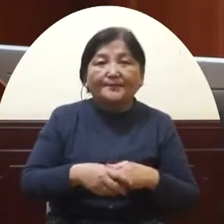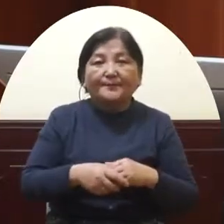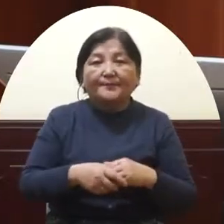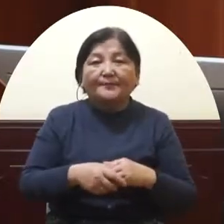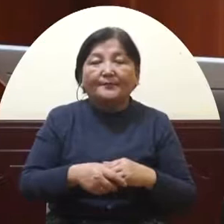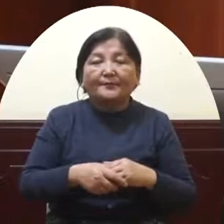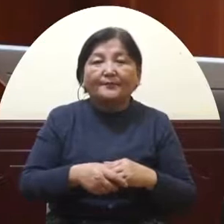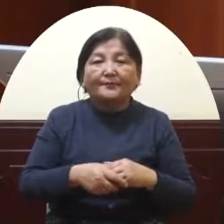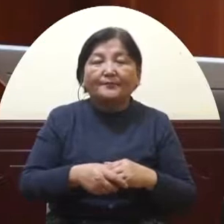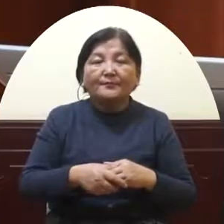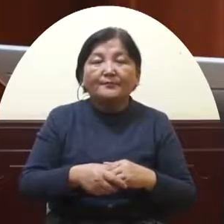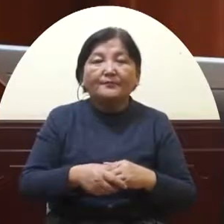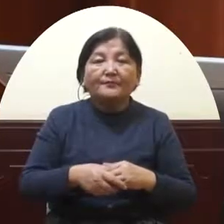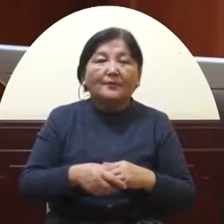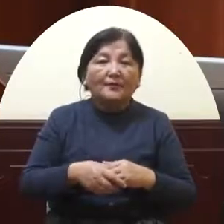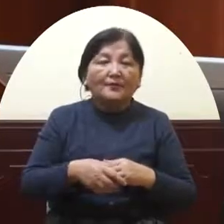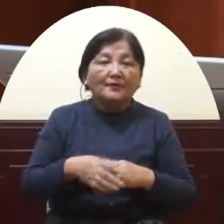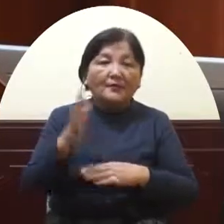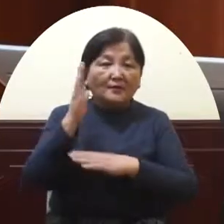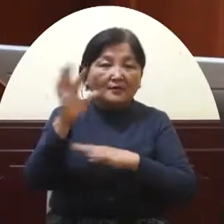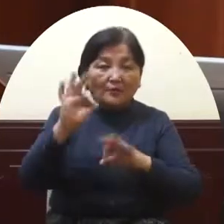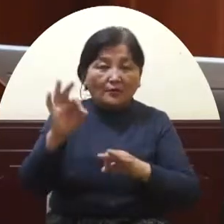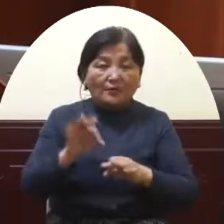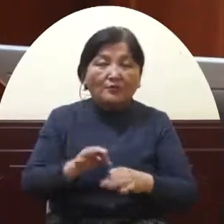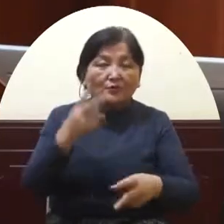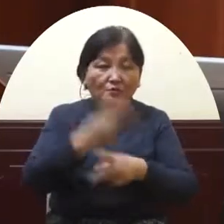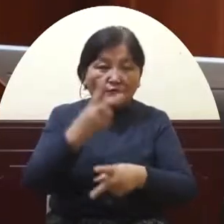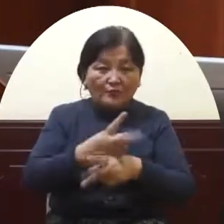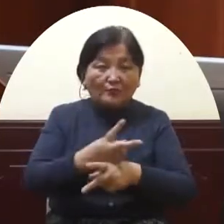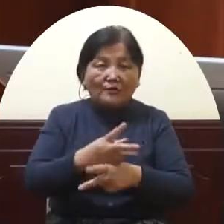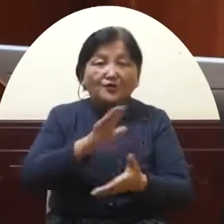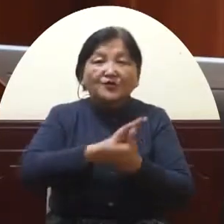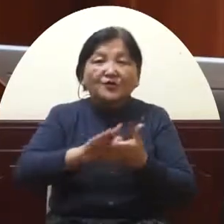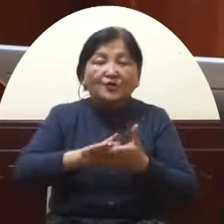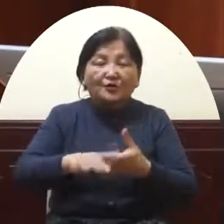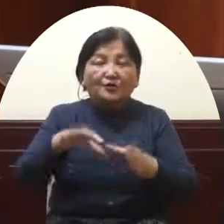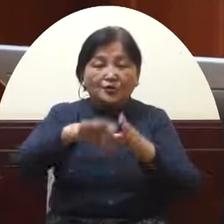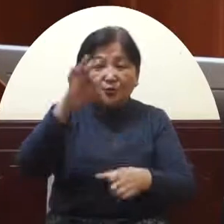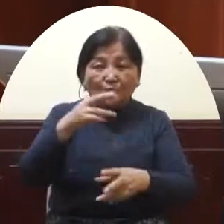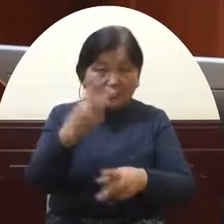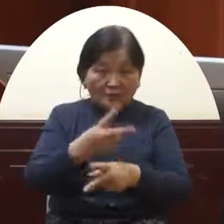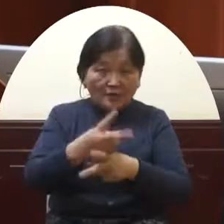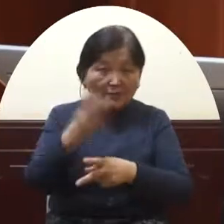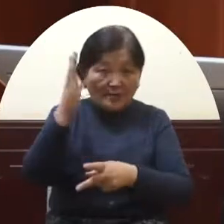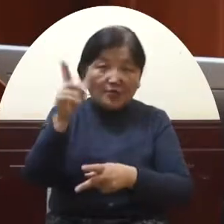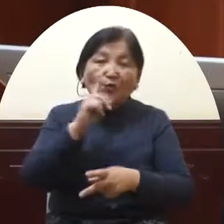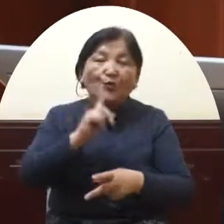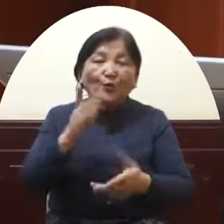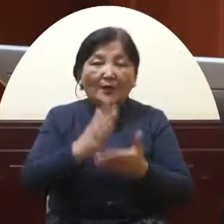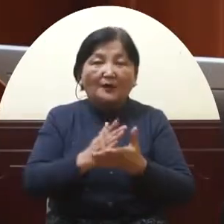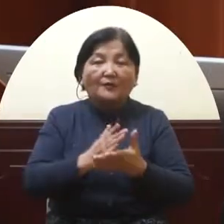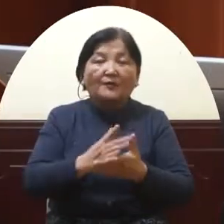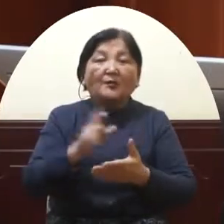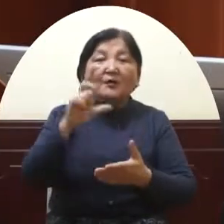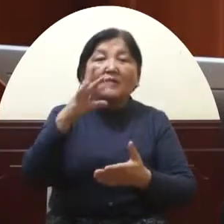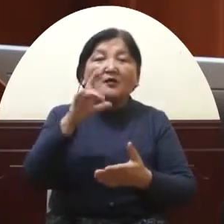Тэгэхээр энэчний чинь цаана улс төр эрүүлжих тухай асуудал байхгүй байгаа юм байна. Сонгуулийн хууль, сонгуулийн тогтолцоог эрх баригч намууд өөртөө